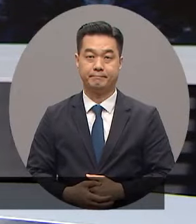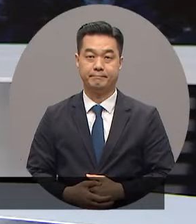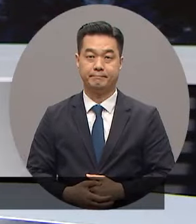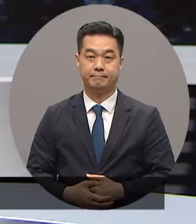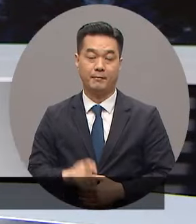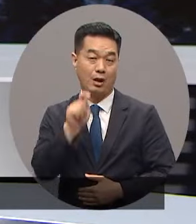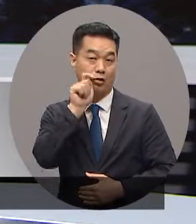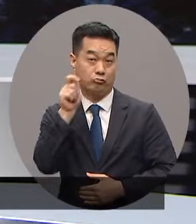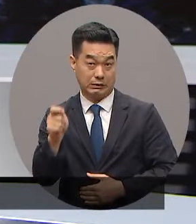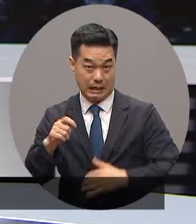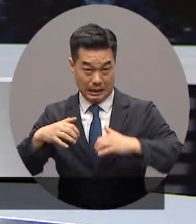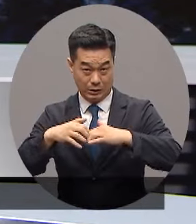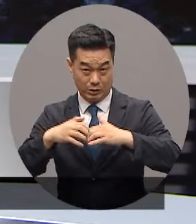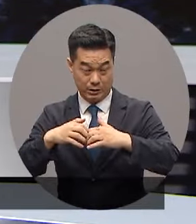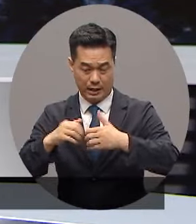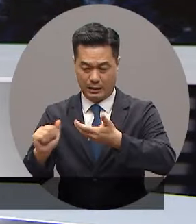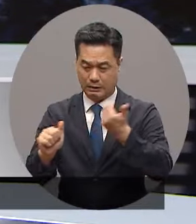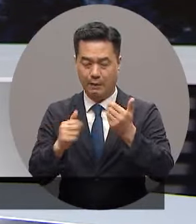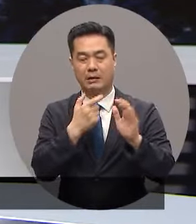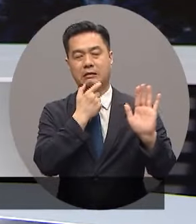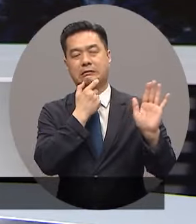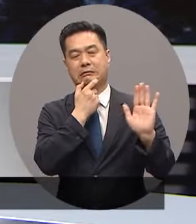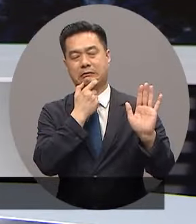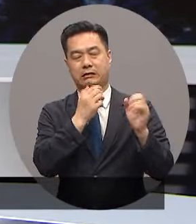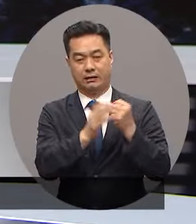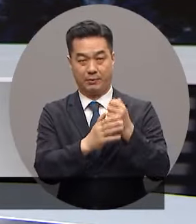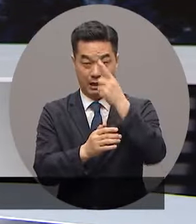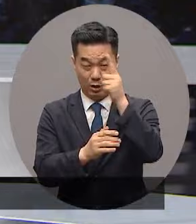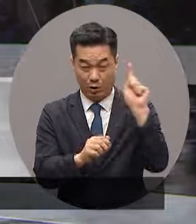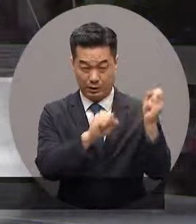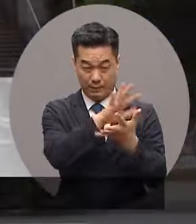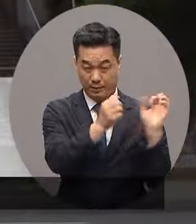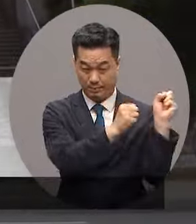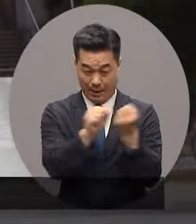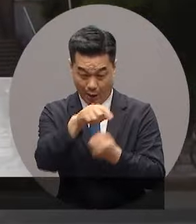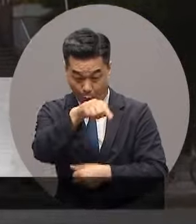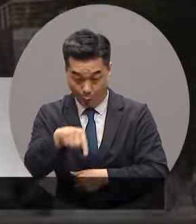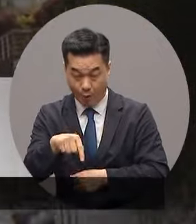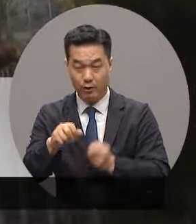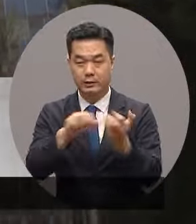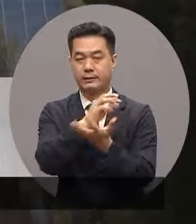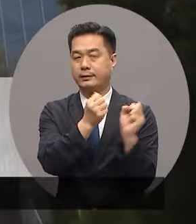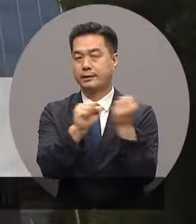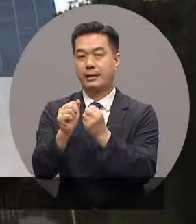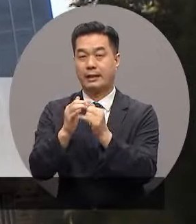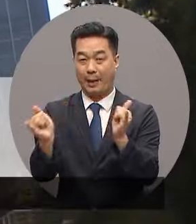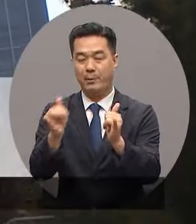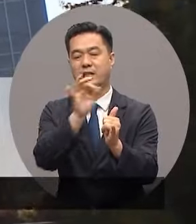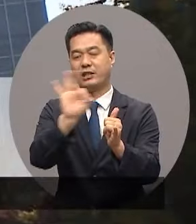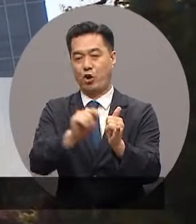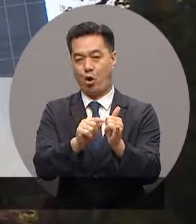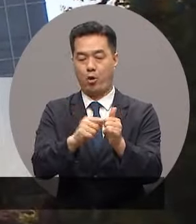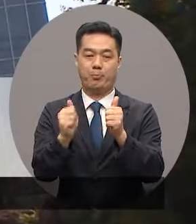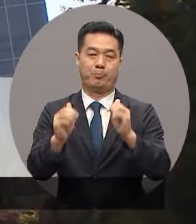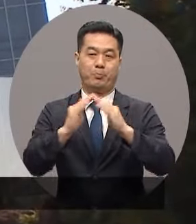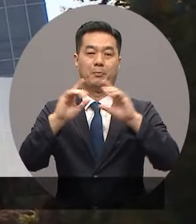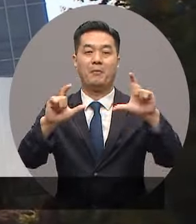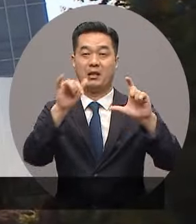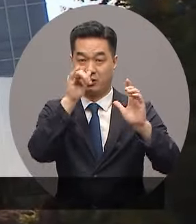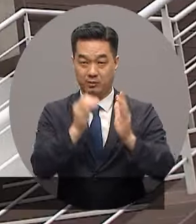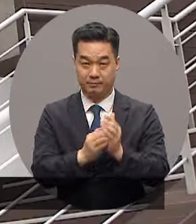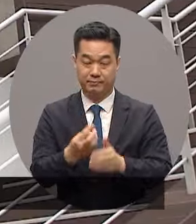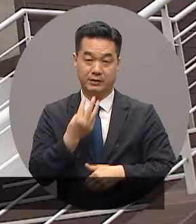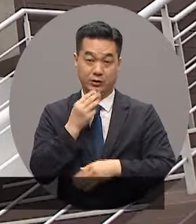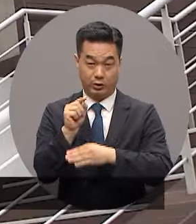우크라이나 전쟁 징집의 거부에 국내에 들어온 러시아인의 난민 지위를 처음으로 인정하는 법원 판결이 나왔습니다